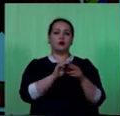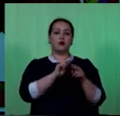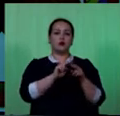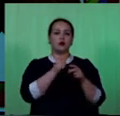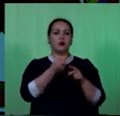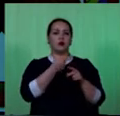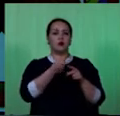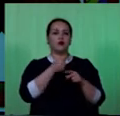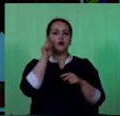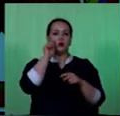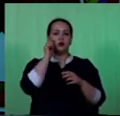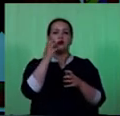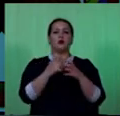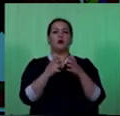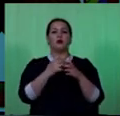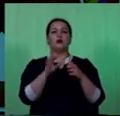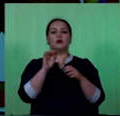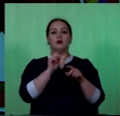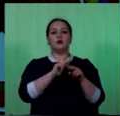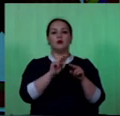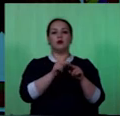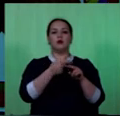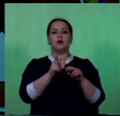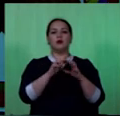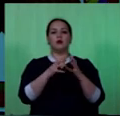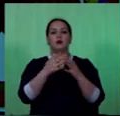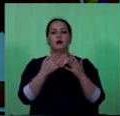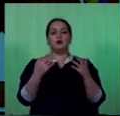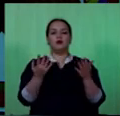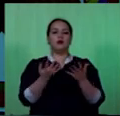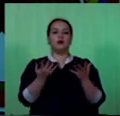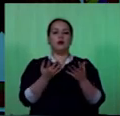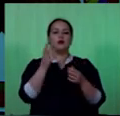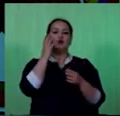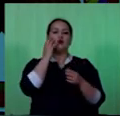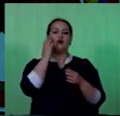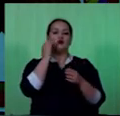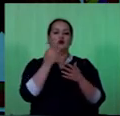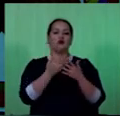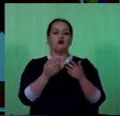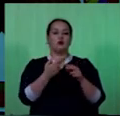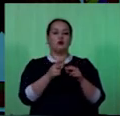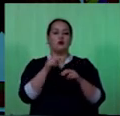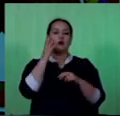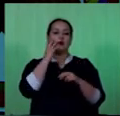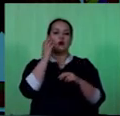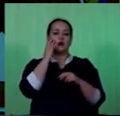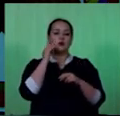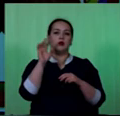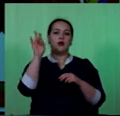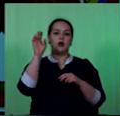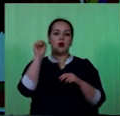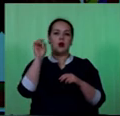лук капуста и морковь это овощи и какие же фрукты это яблоко и ананас